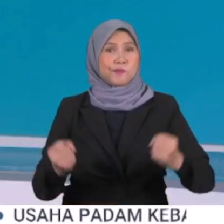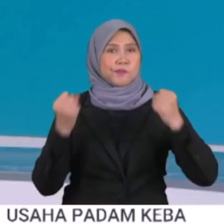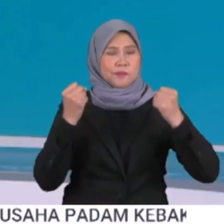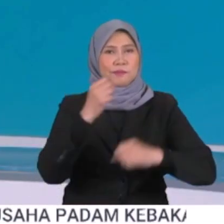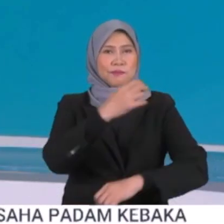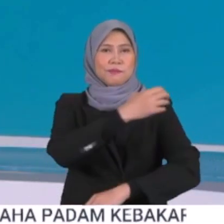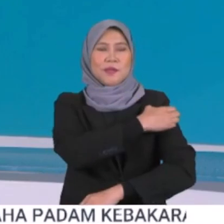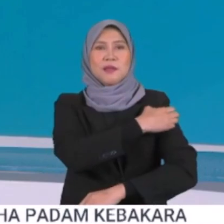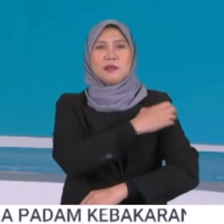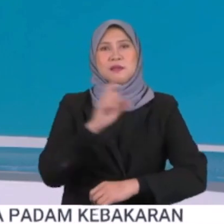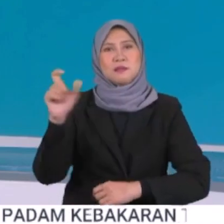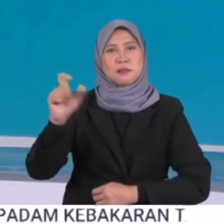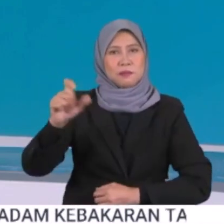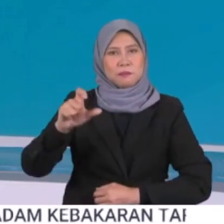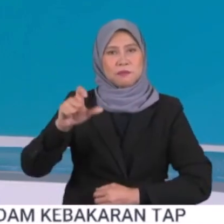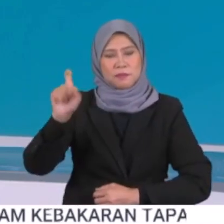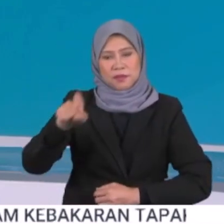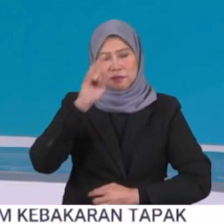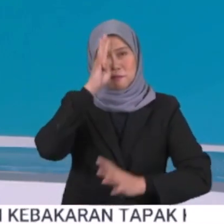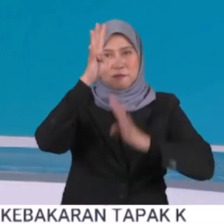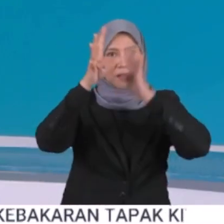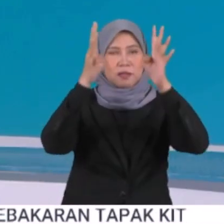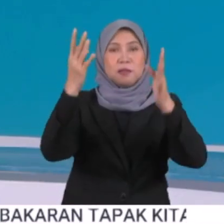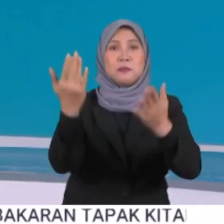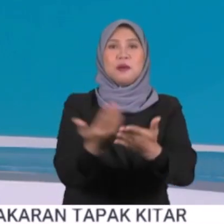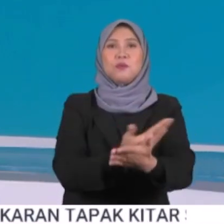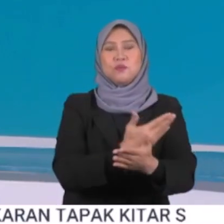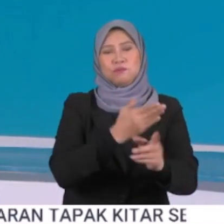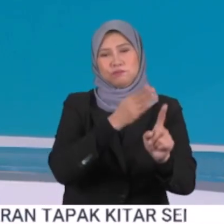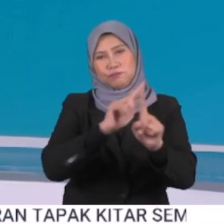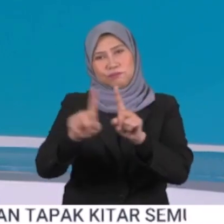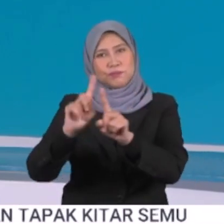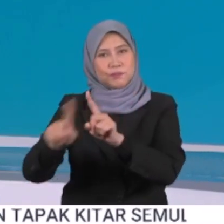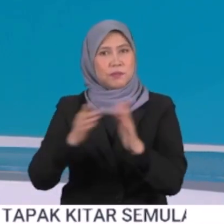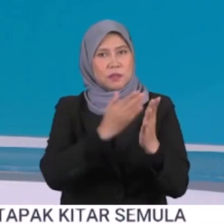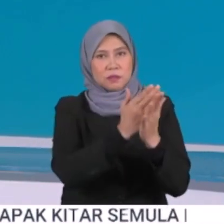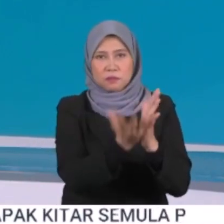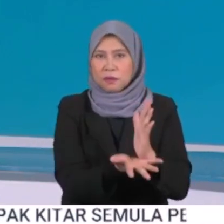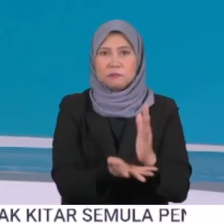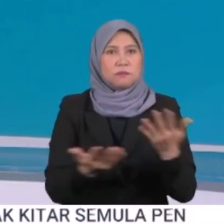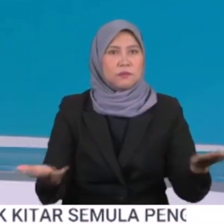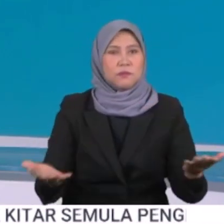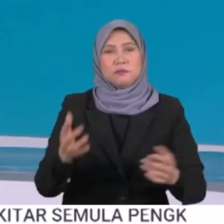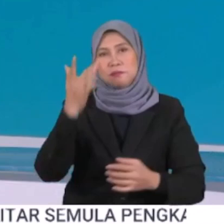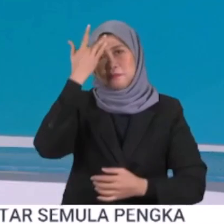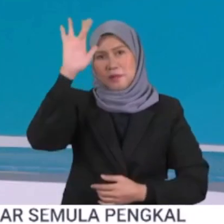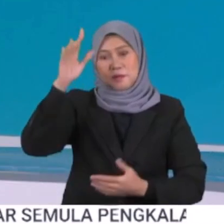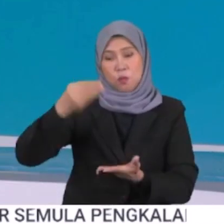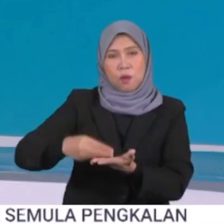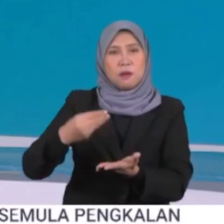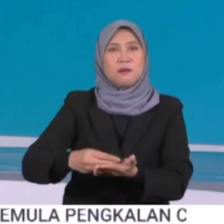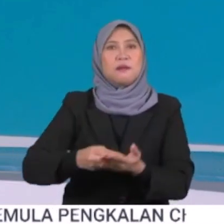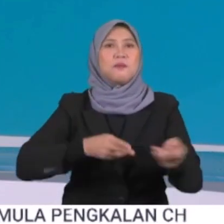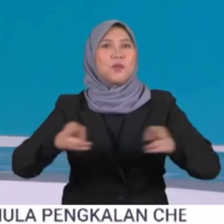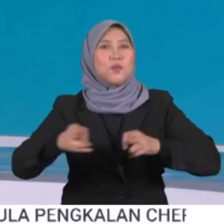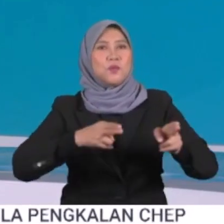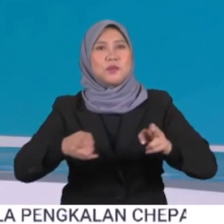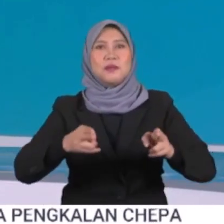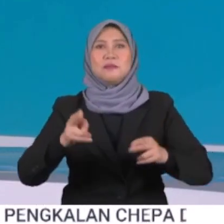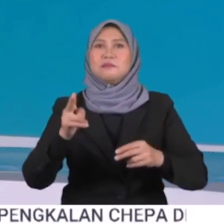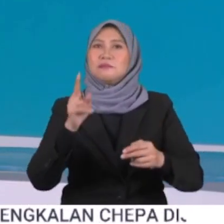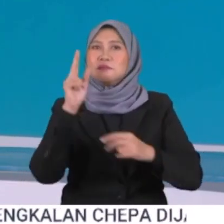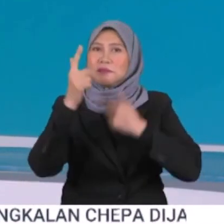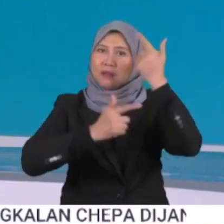Memperkasakan syiar Islam memerlukan inovasi baharu dalam pelbagai aspek seperti literasi kewangan Islam, pengurusan pelancongan